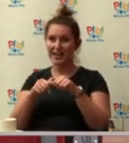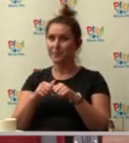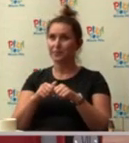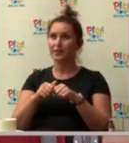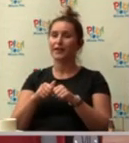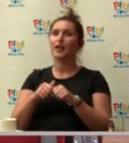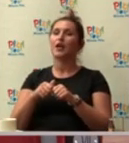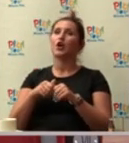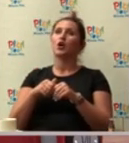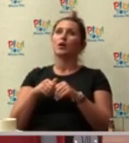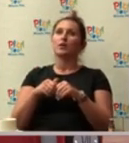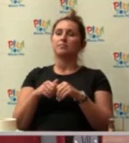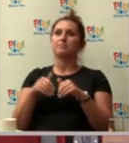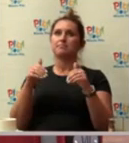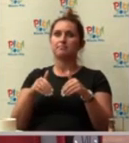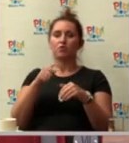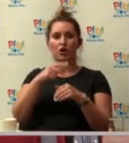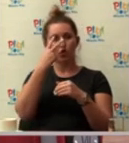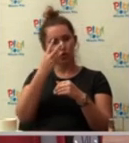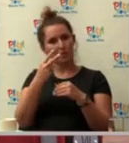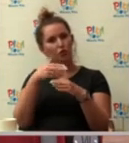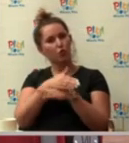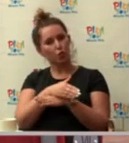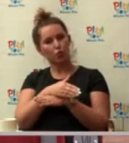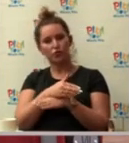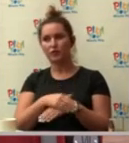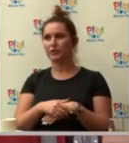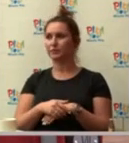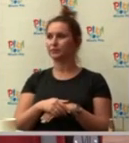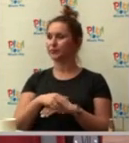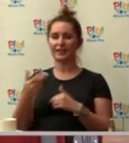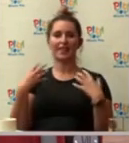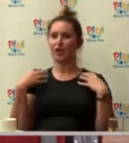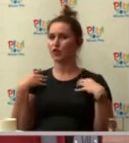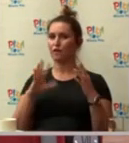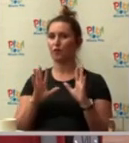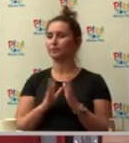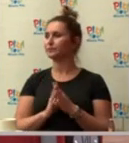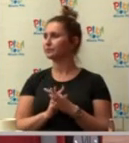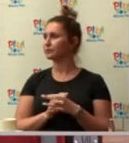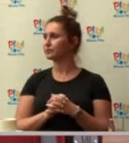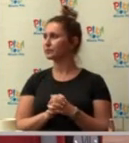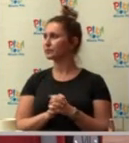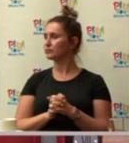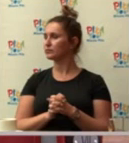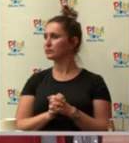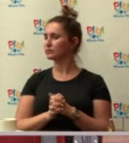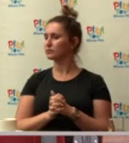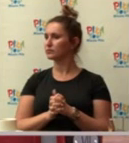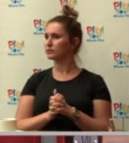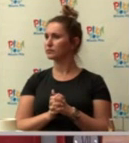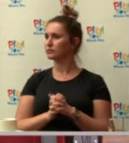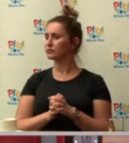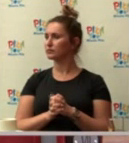tego robić na bieżąco, nie będzie możliwości podglądu. Trzecia możliwość, która by była do ruszenia w